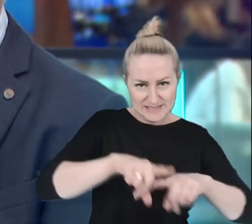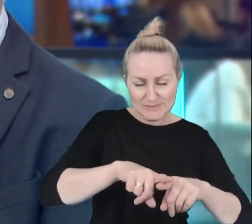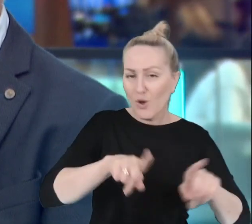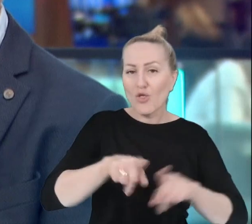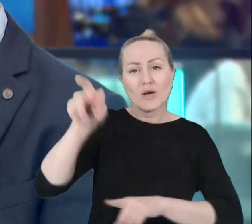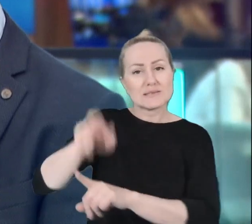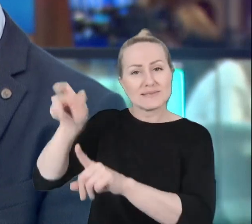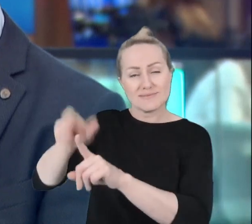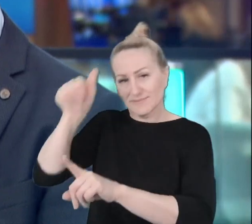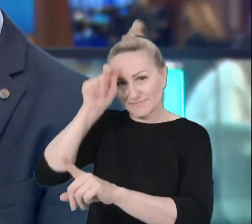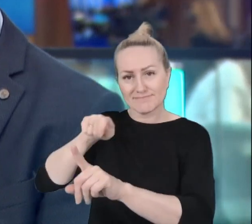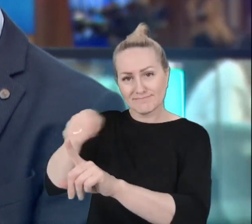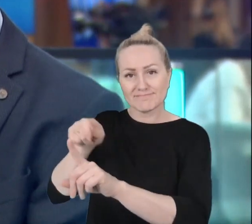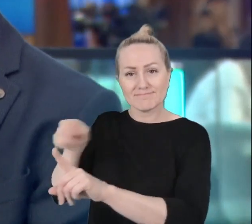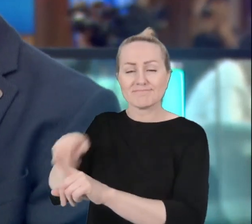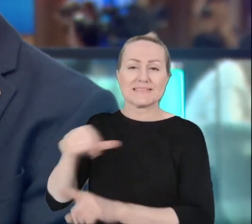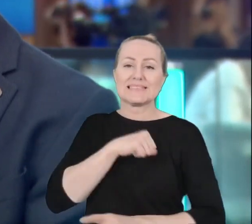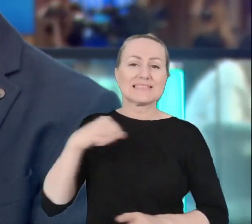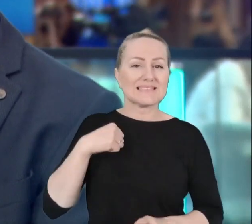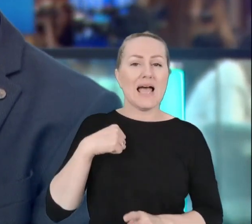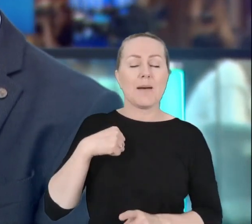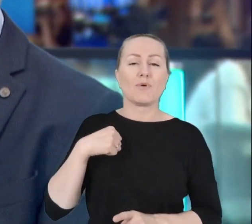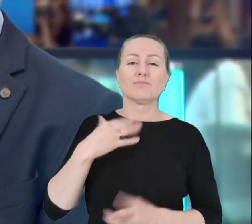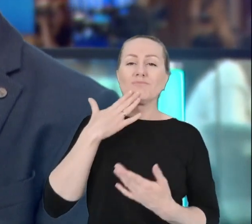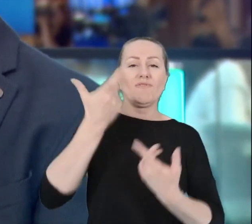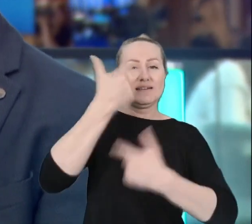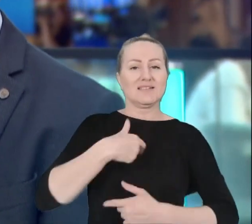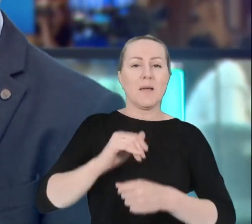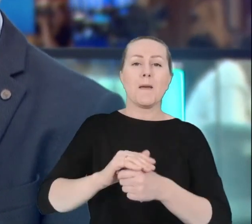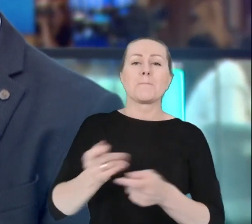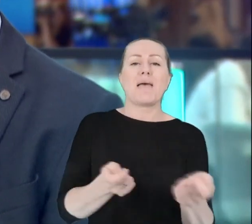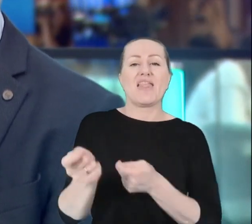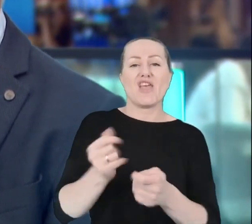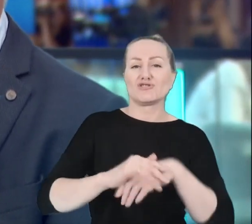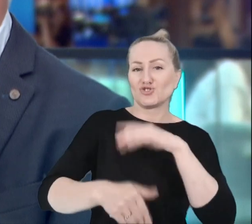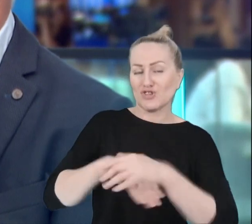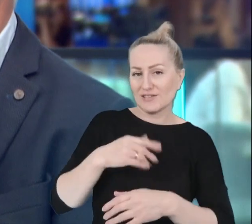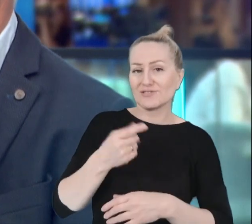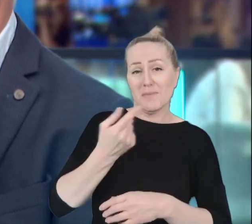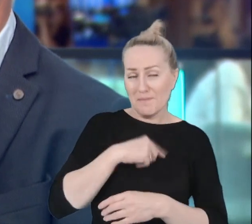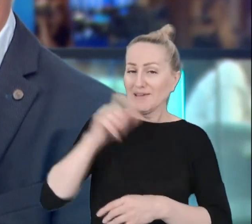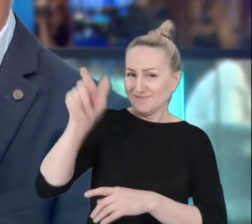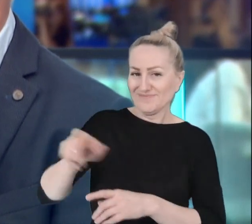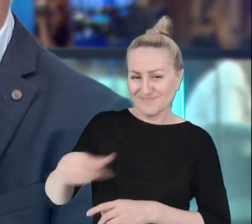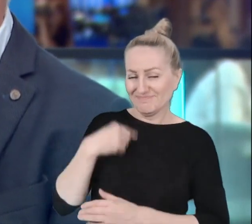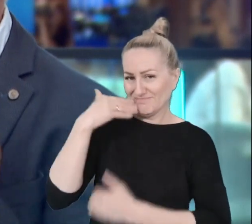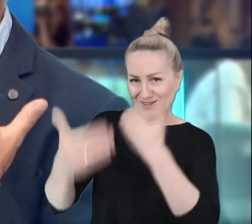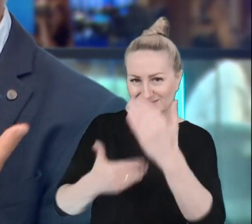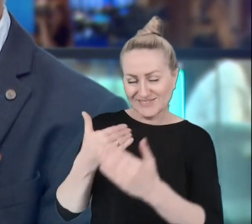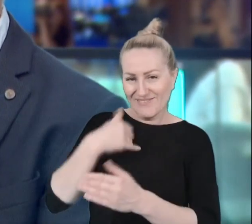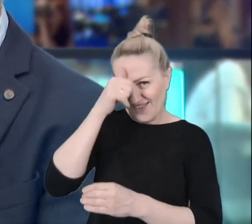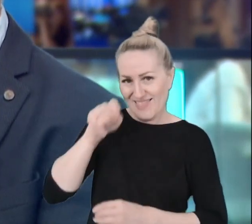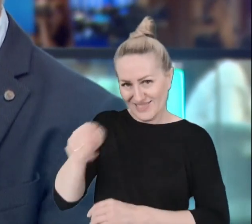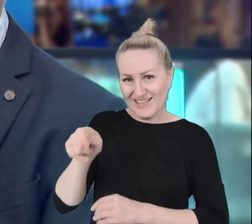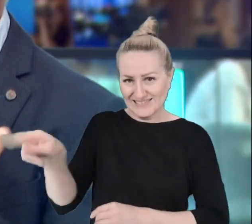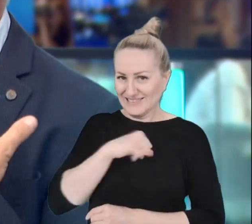samozwańczymi menadżerkami szczęścia. Tak się nazywały i tak je nazywamy. Bardzo serdecznie pozdrawiam dzisiaj. Które właśnie cały